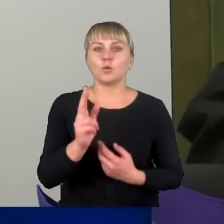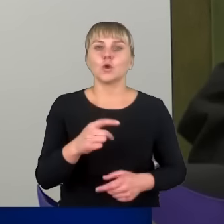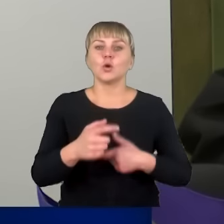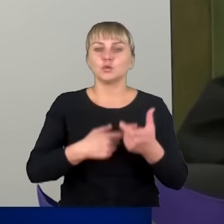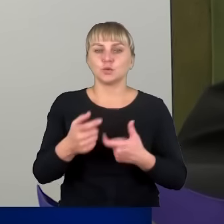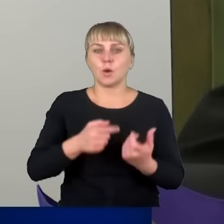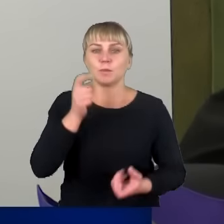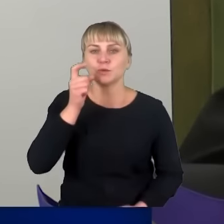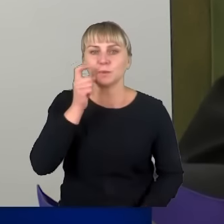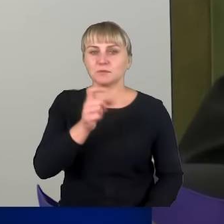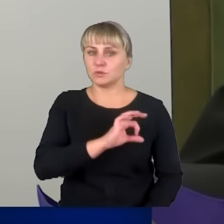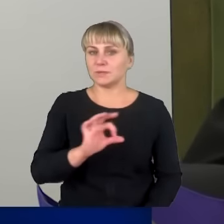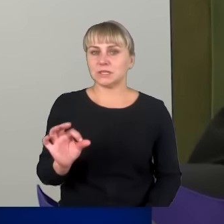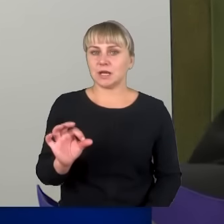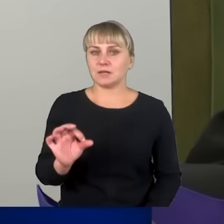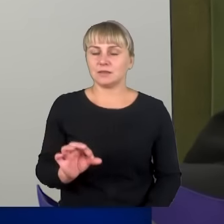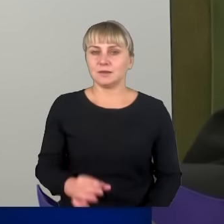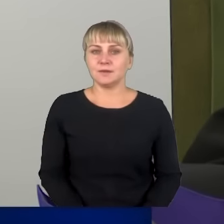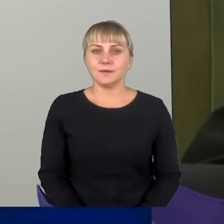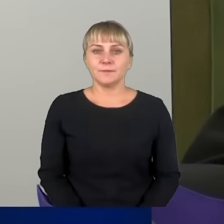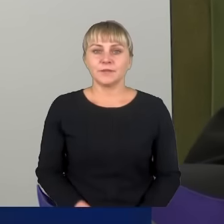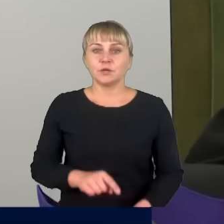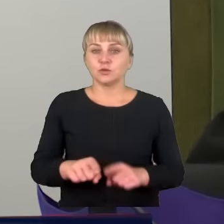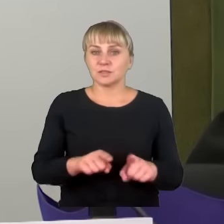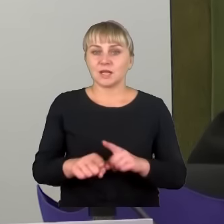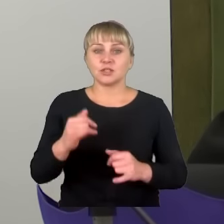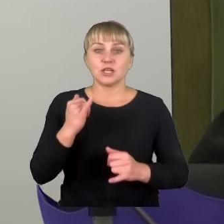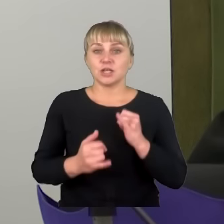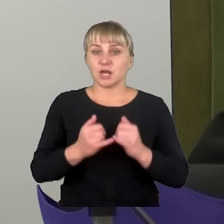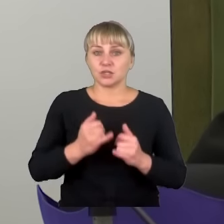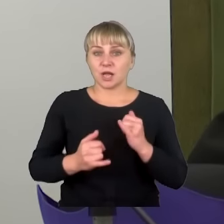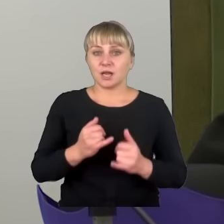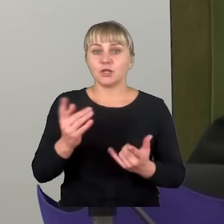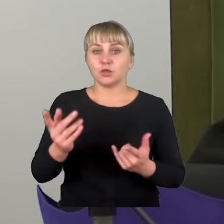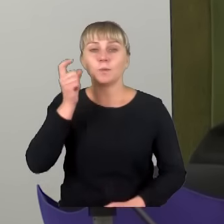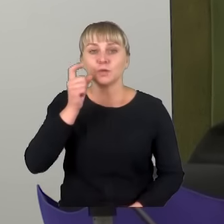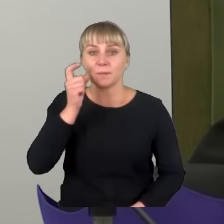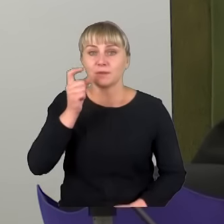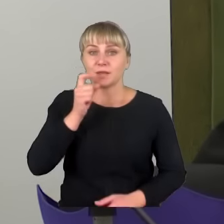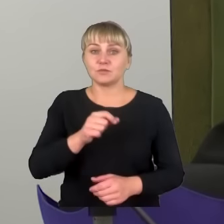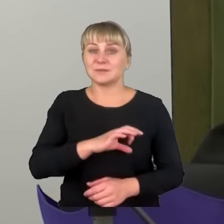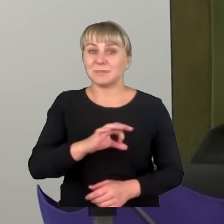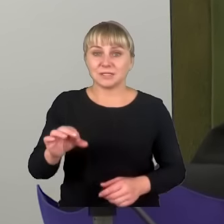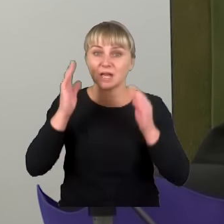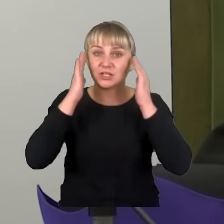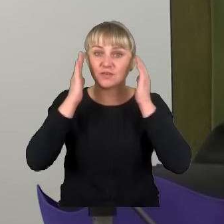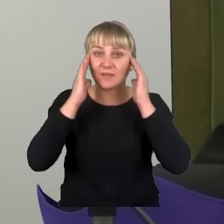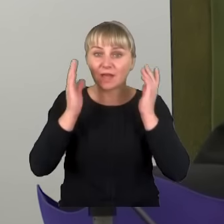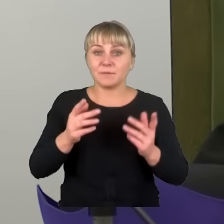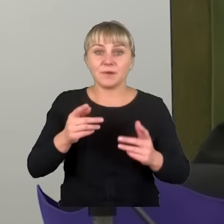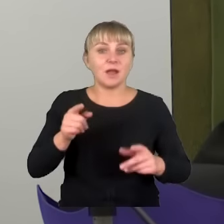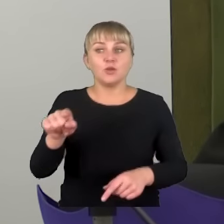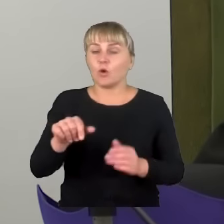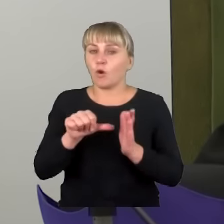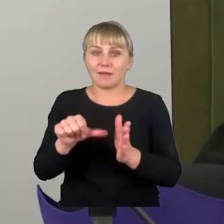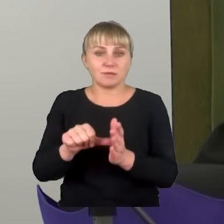przestępstwo umyślne. Czyli jeżeli zostało popełnione przestępstwo umyślne, to kandydat na sędziego nie ma szans,